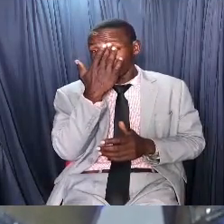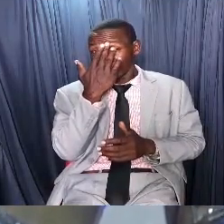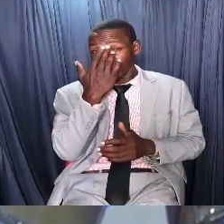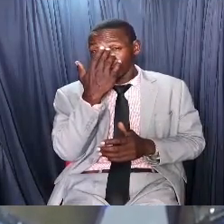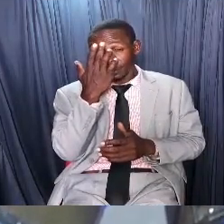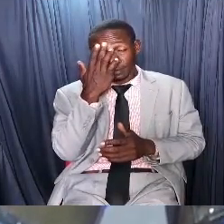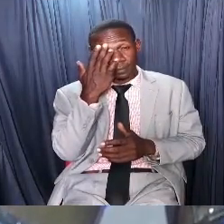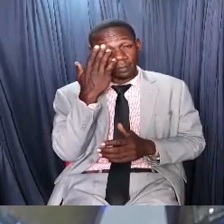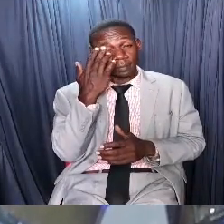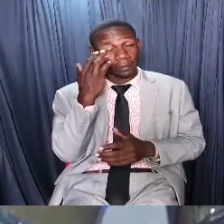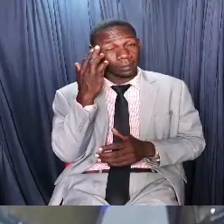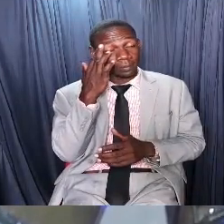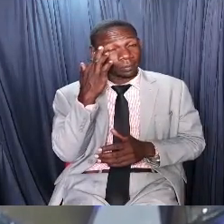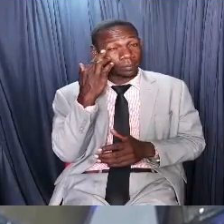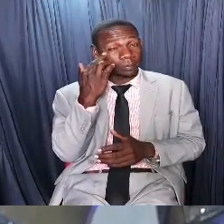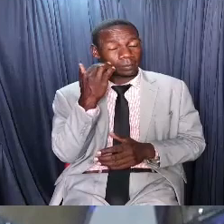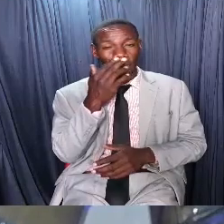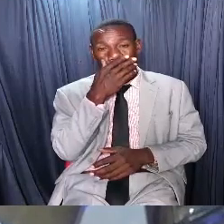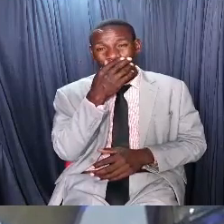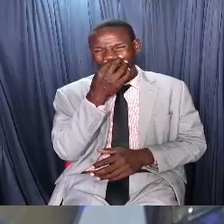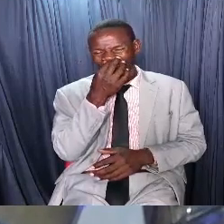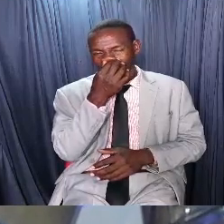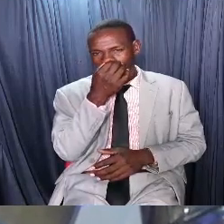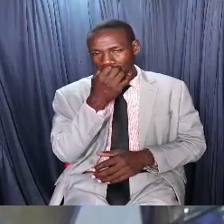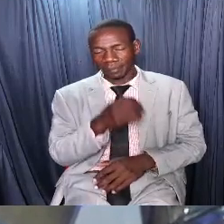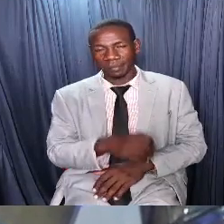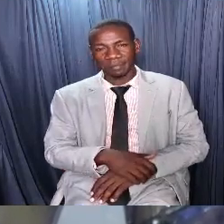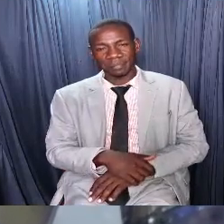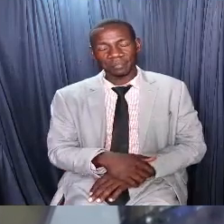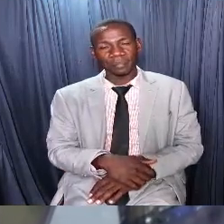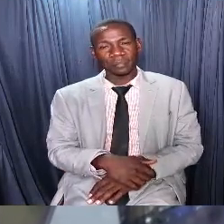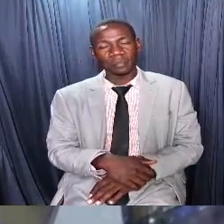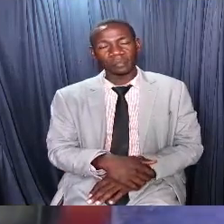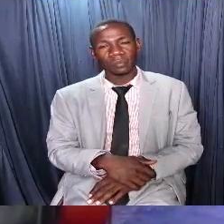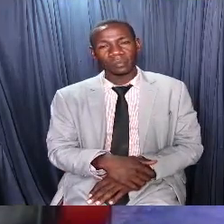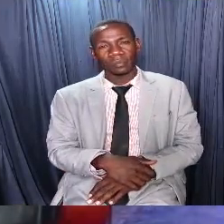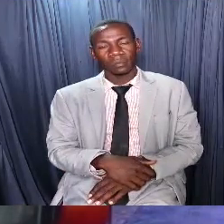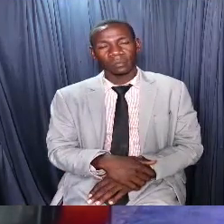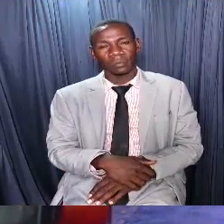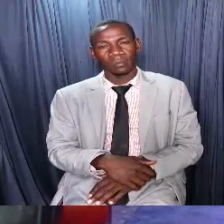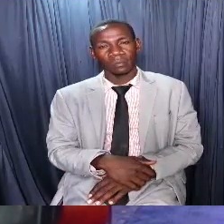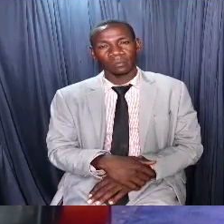speedily, therefore the heart of the sons of men is fully set in them to do evil.